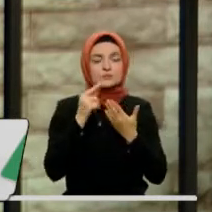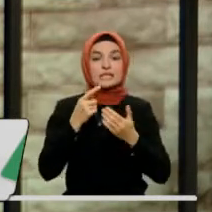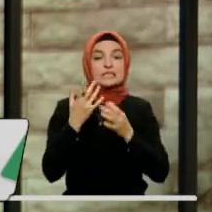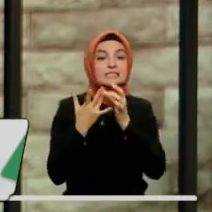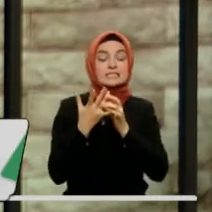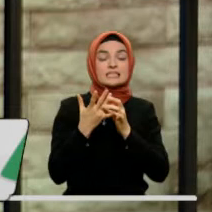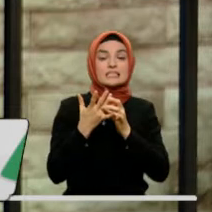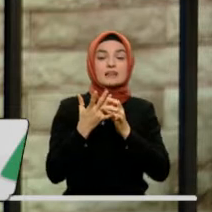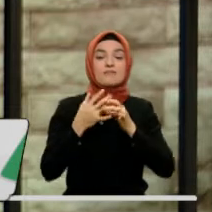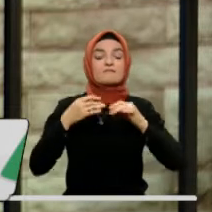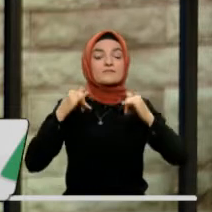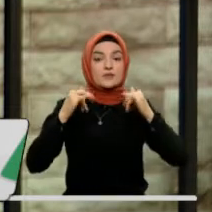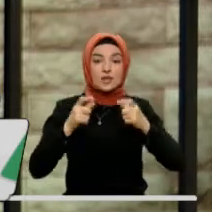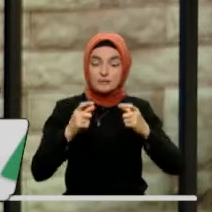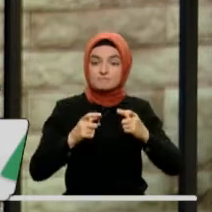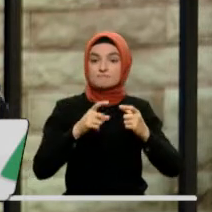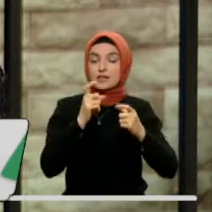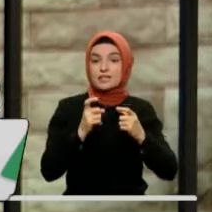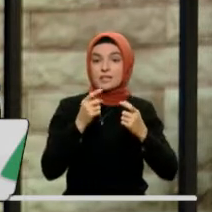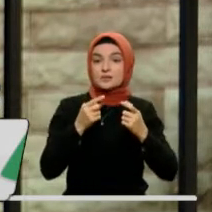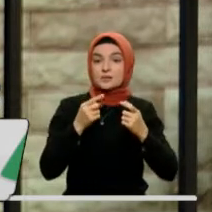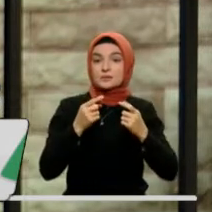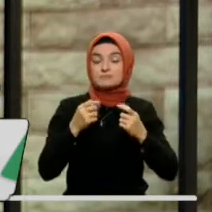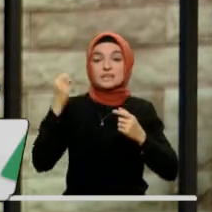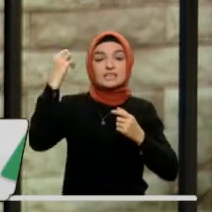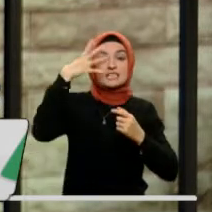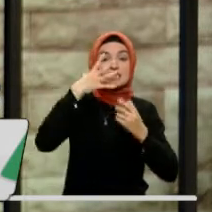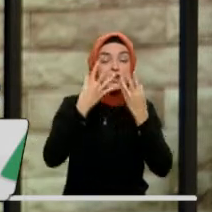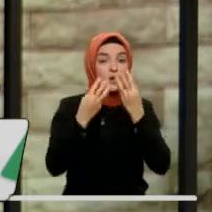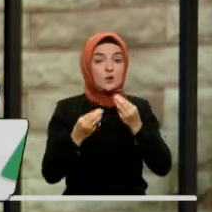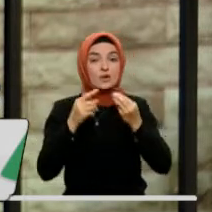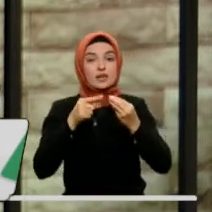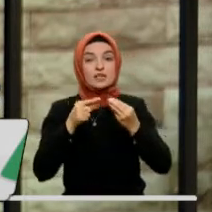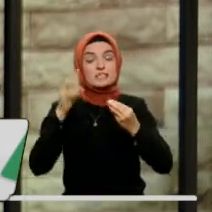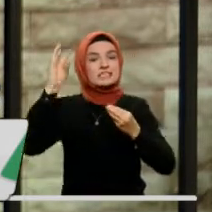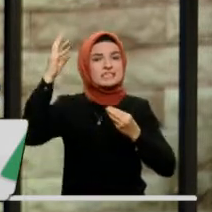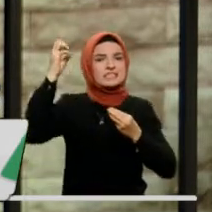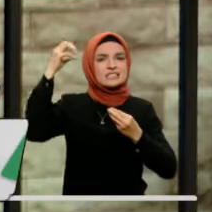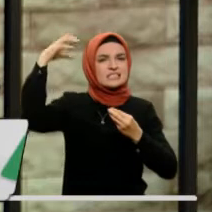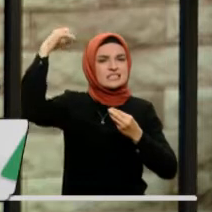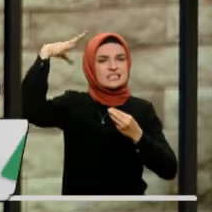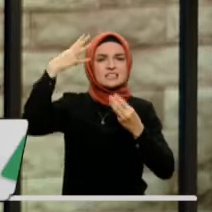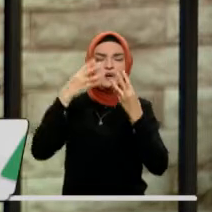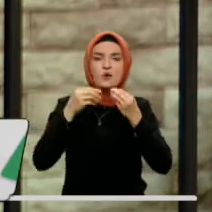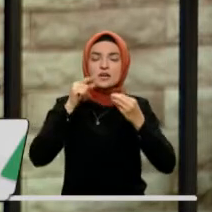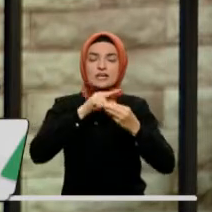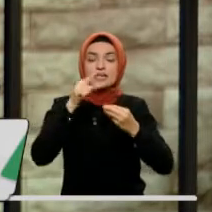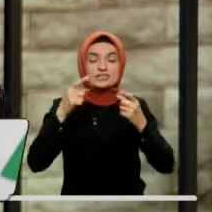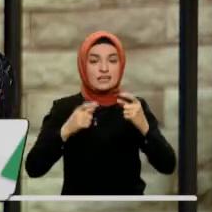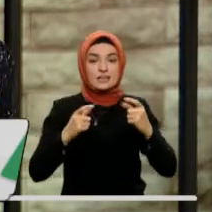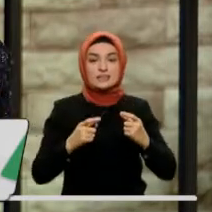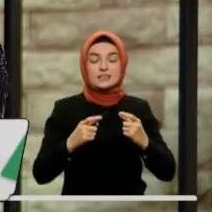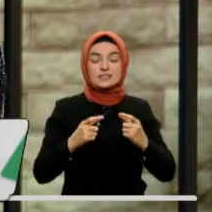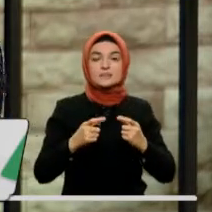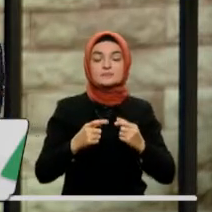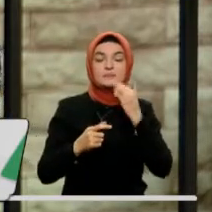yapılacağı yer. Özellikle kızlarımızın ışıkların çıkan yerlerde, ben böyle bazen espri söylüyorum. Işıkları çıkan. İşte